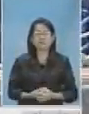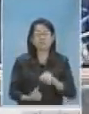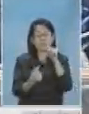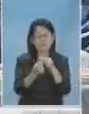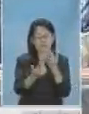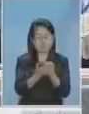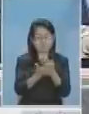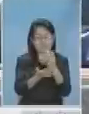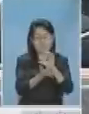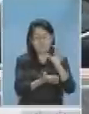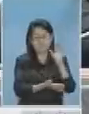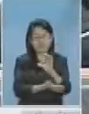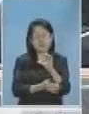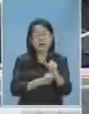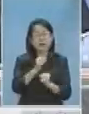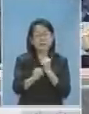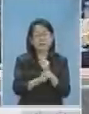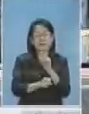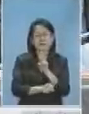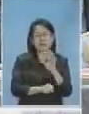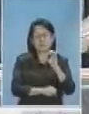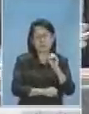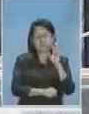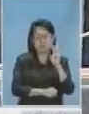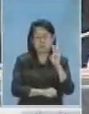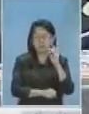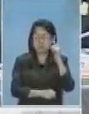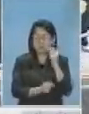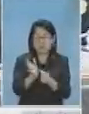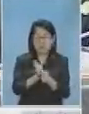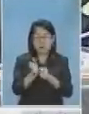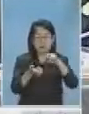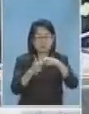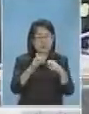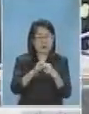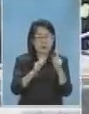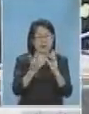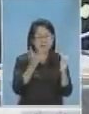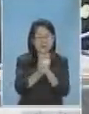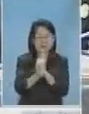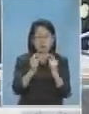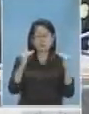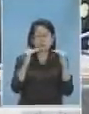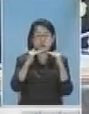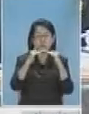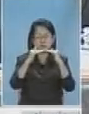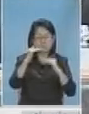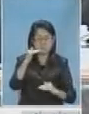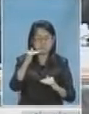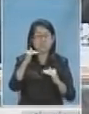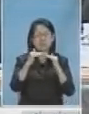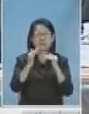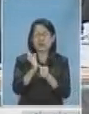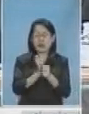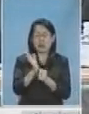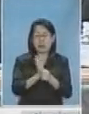รรงบประมาณของเราในปี2556นั้นยังไม่ได้แก้ปัญหาเรื่องความเหลื่อมล้ำและความไม่เป็นธรรมในสังคมของเราในประเด็นที่ส